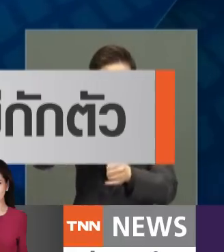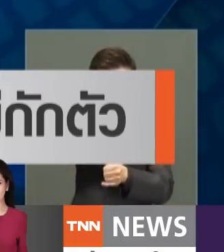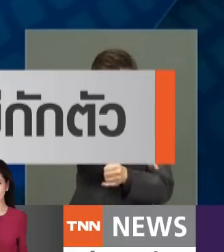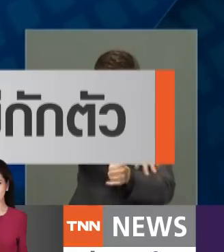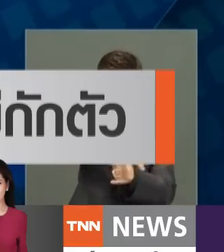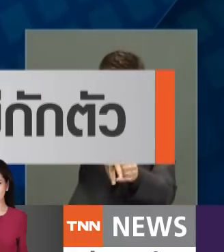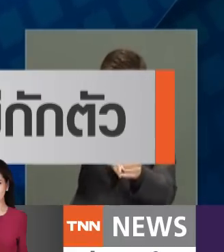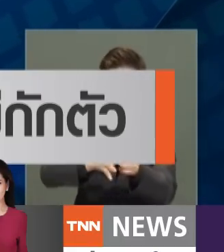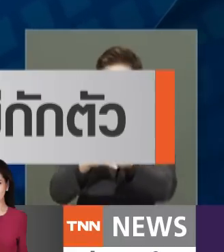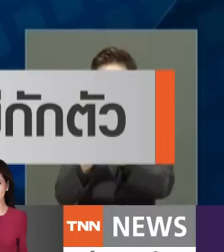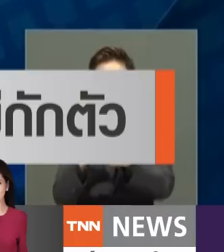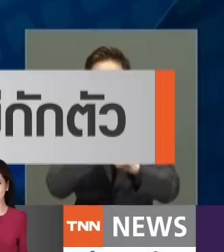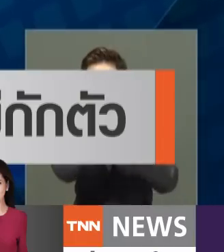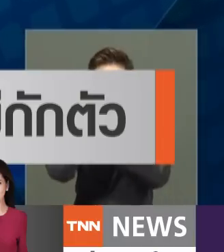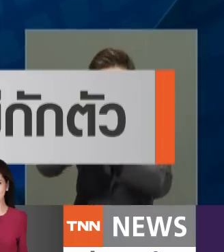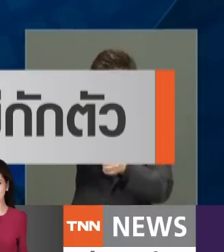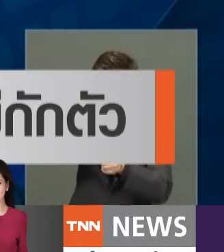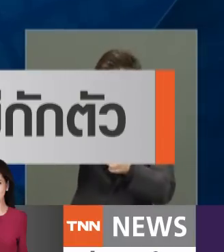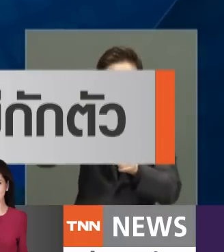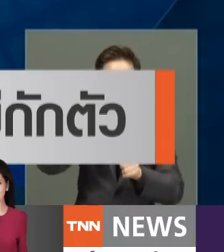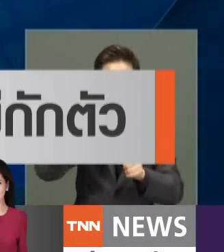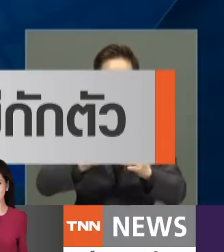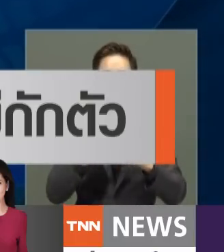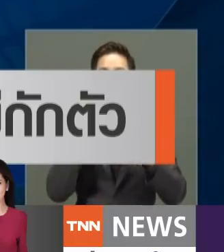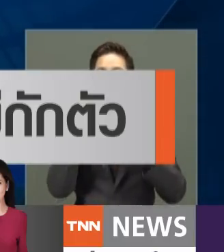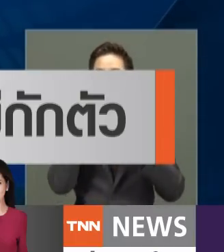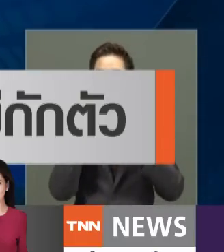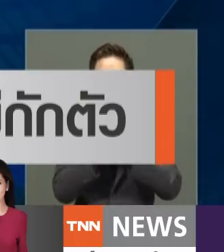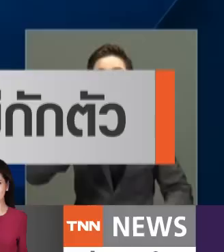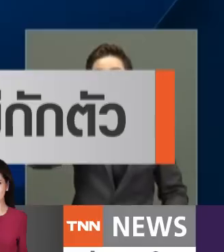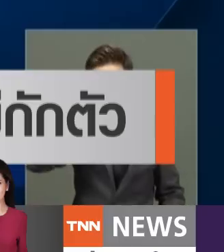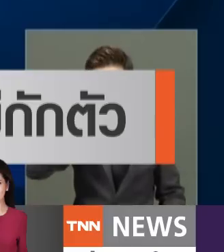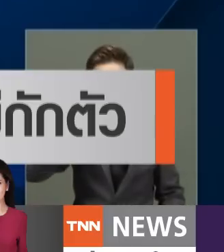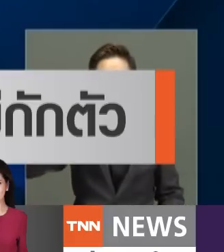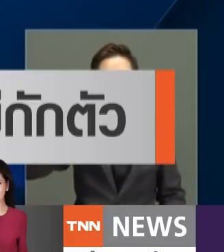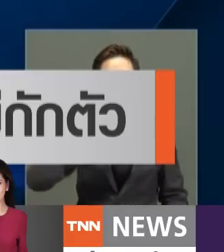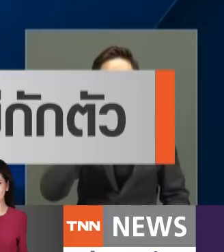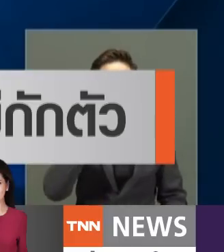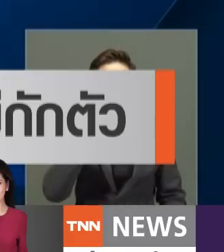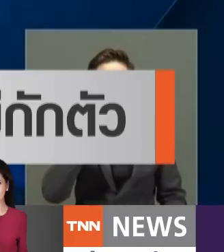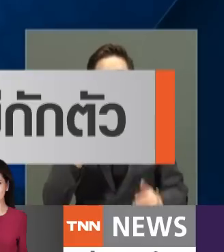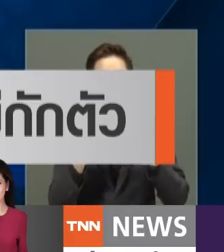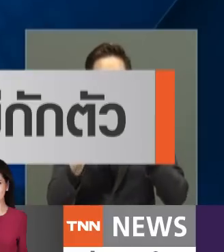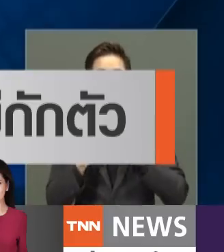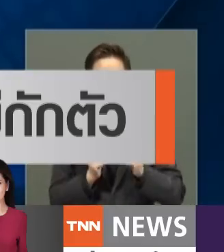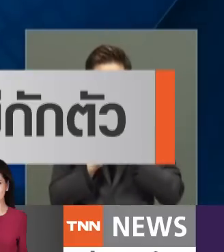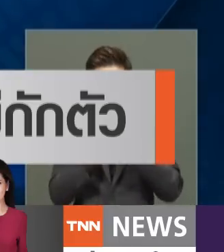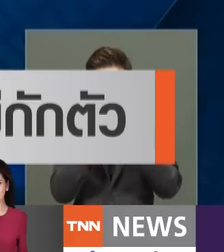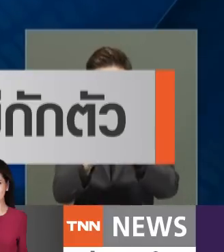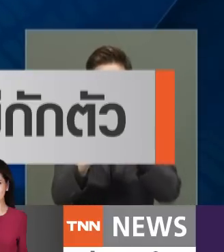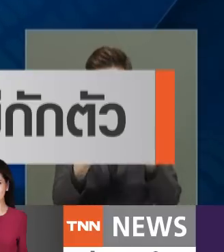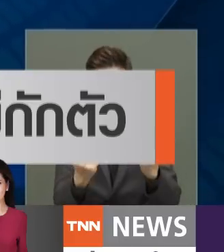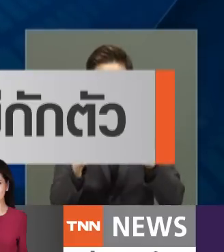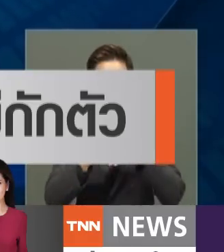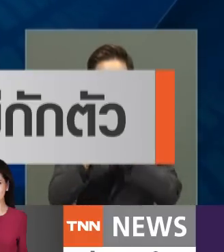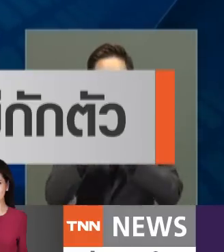จังหวัดบุรีรัมย์เฉพาะอำเภอเมืองบุรีรัมย์จังหวัดประจวบคีรีขันธ์เฉพาะในพื้นที่ตำบลหัวหินและต